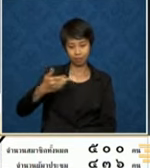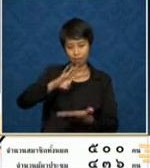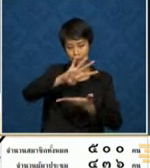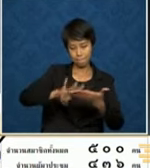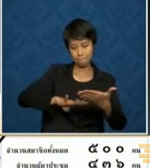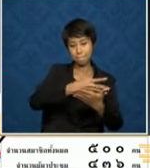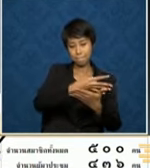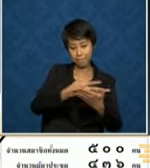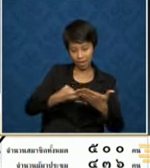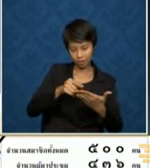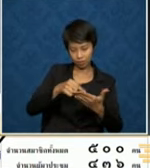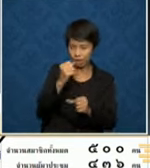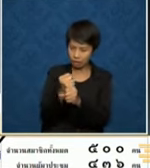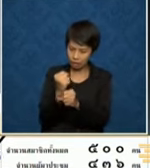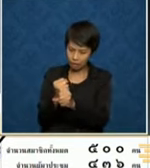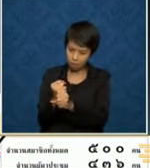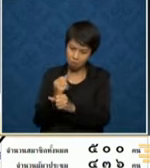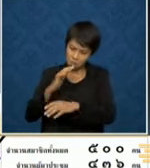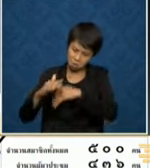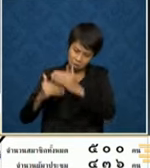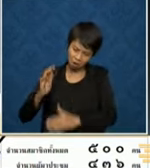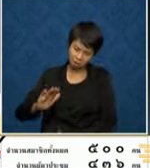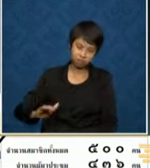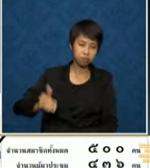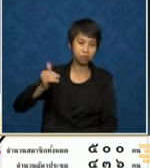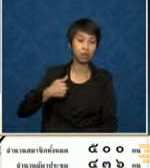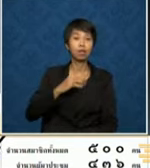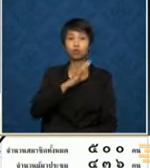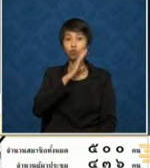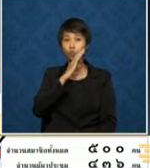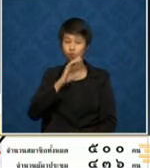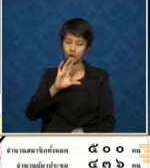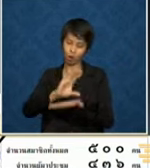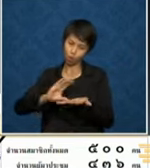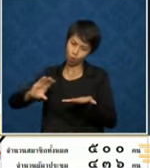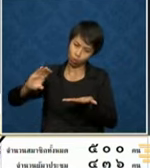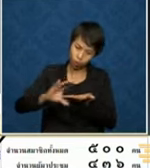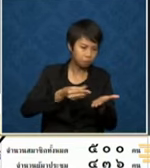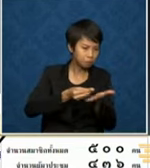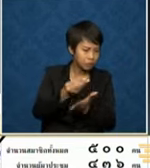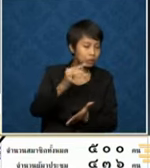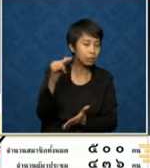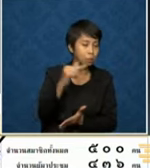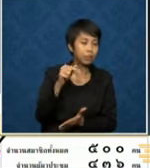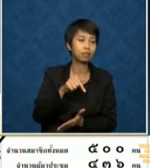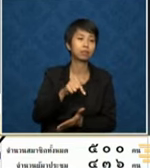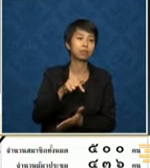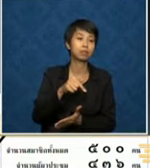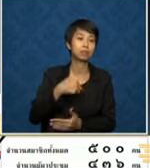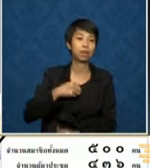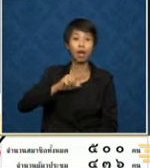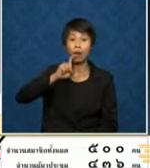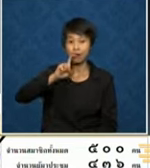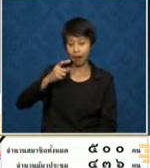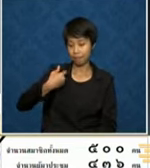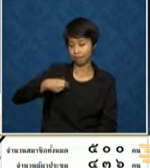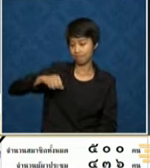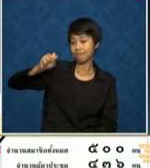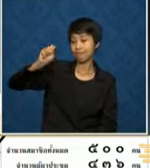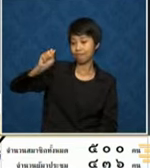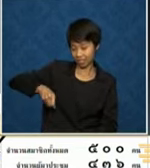ฟื้นฟูกิจการการที่การบินไทยจะลงทุนมากมายขนาดนี้ได้รับอนุญาตจากศาล